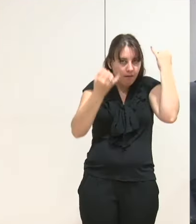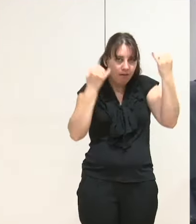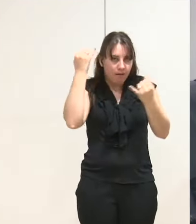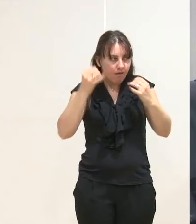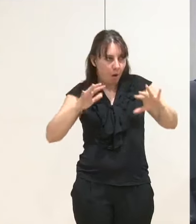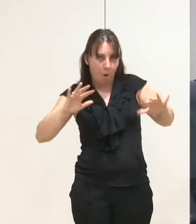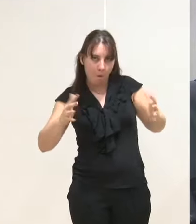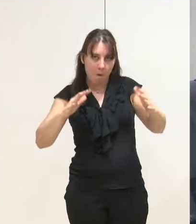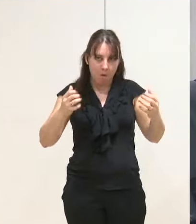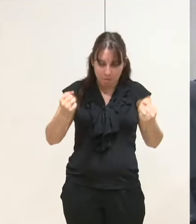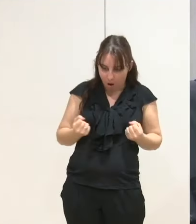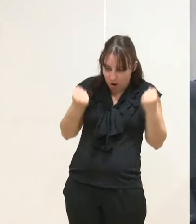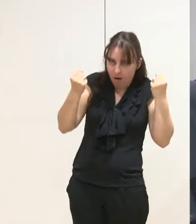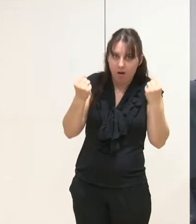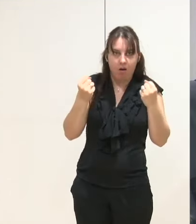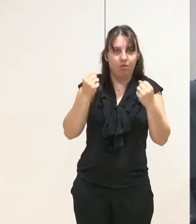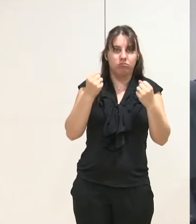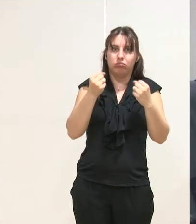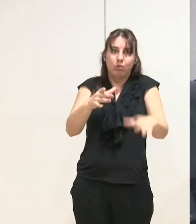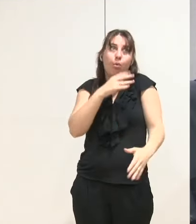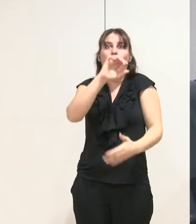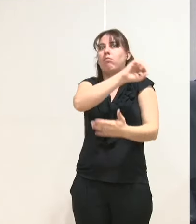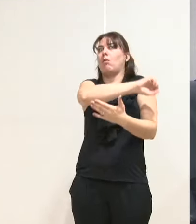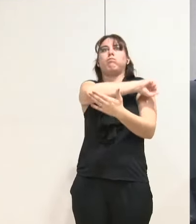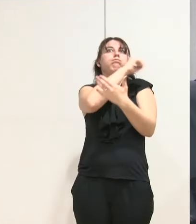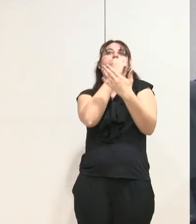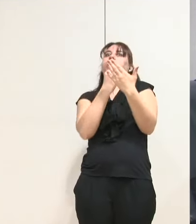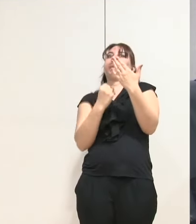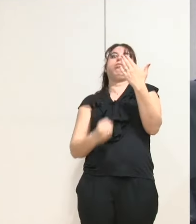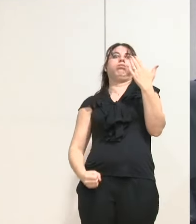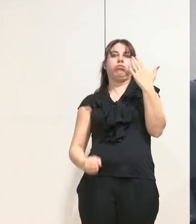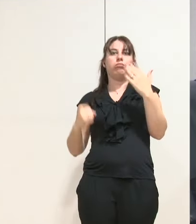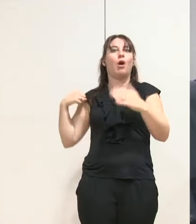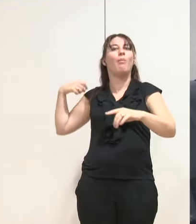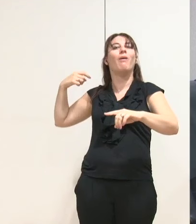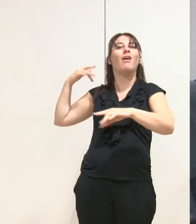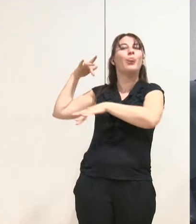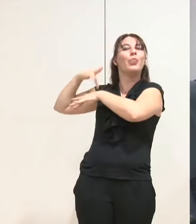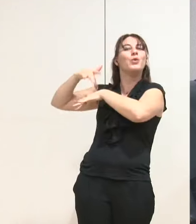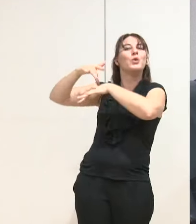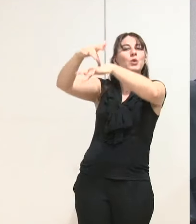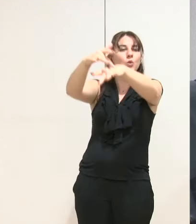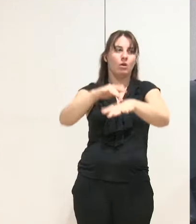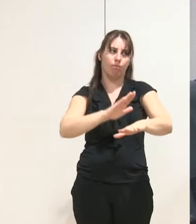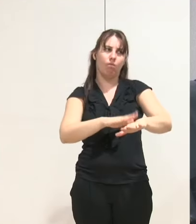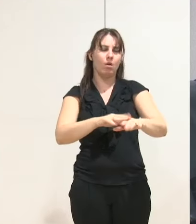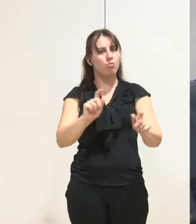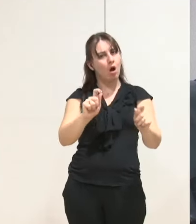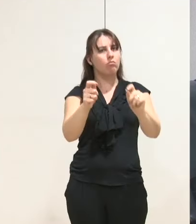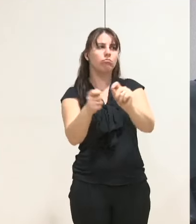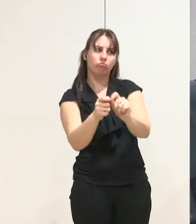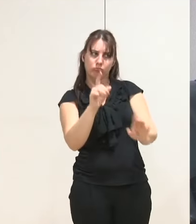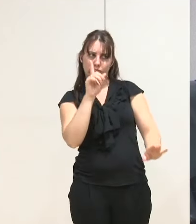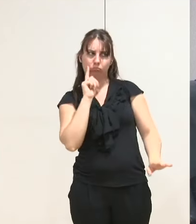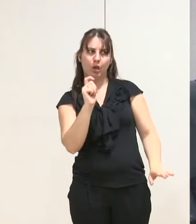aurait on en serait on aurait survécu à tout ce il s'est produit donc petite correction de ce point de vue